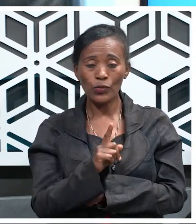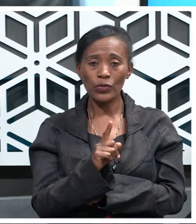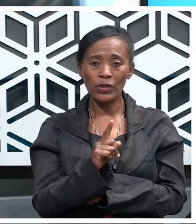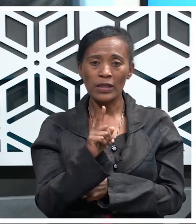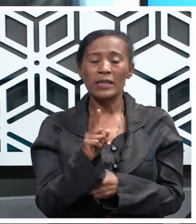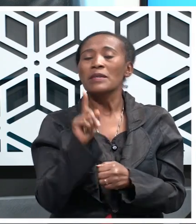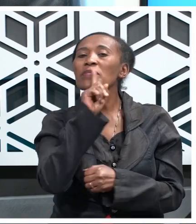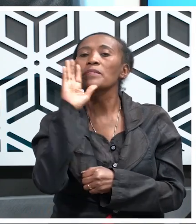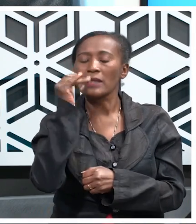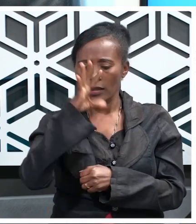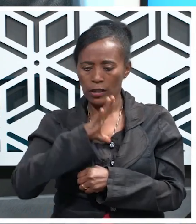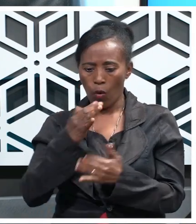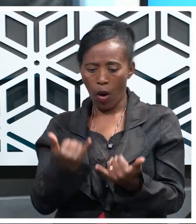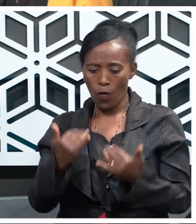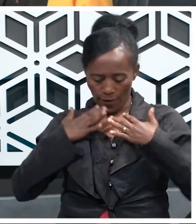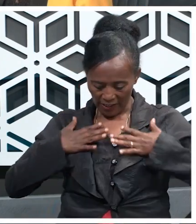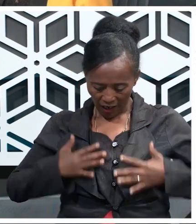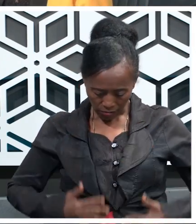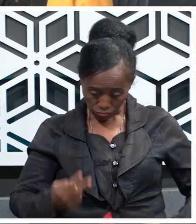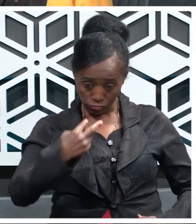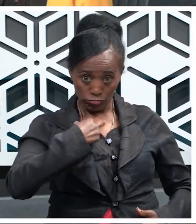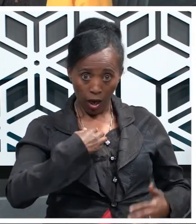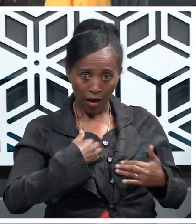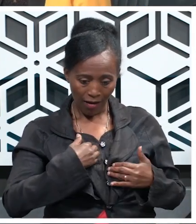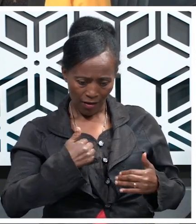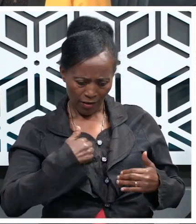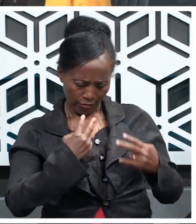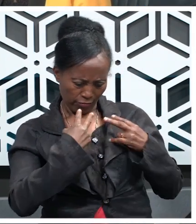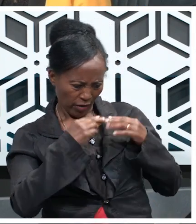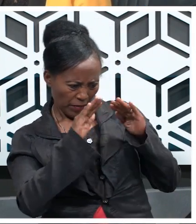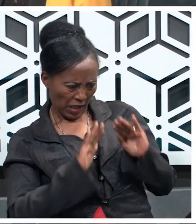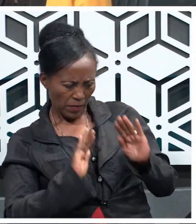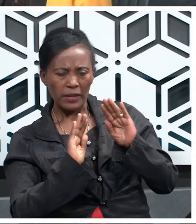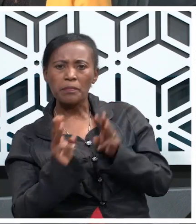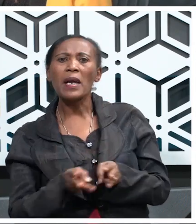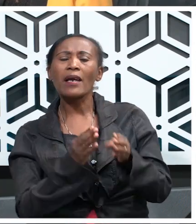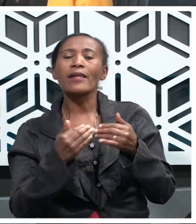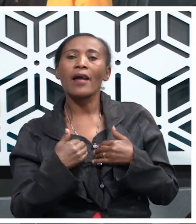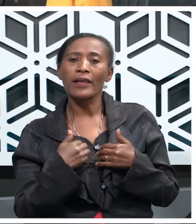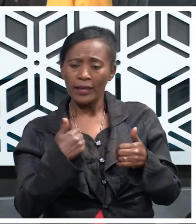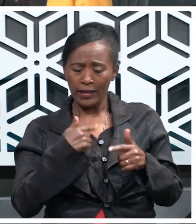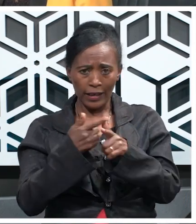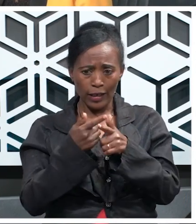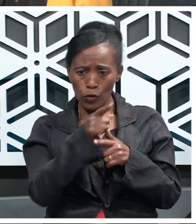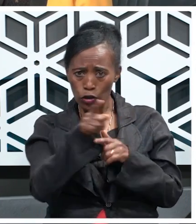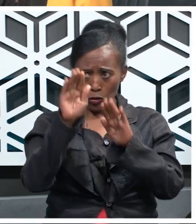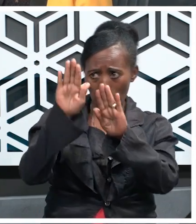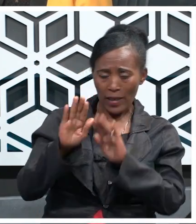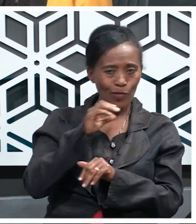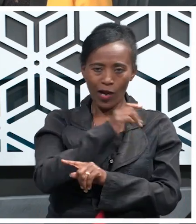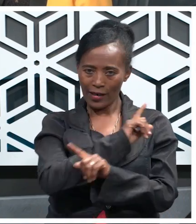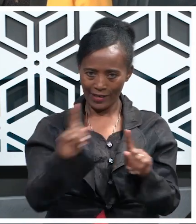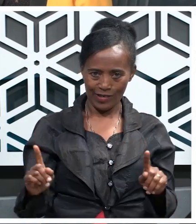ምክንያቱም ምን መሰለሽ ሰው አሁን ፊዚካሊ አይቶኝ እኔ የሚገምትበት መንገድ አለ እና ግን እኔ ደግሞ